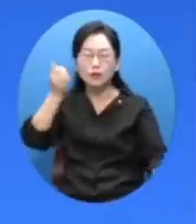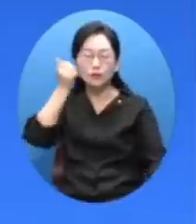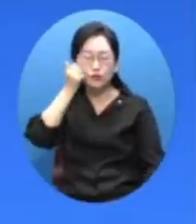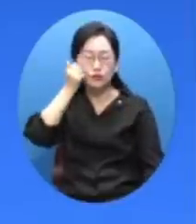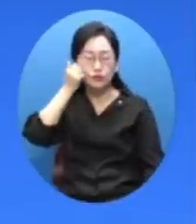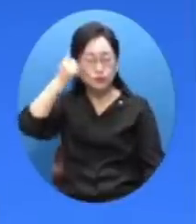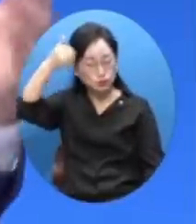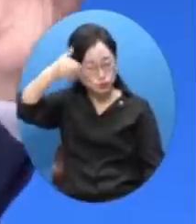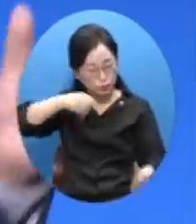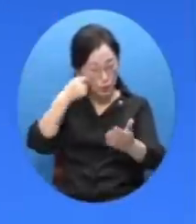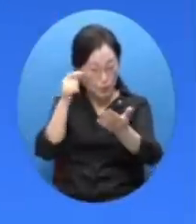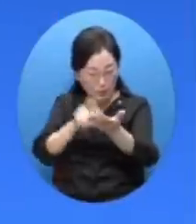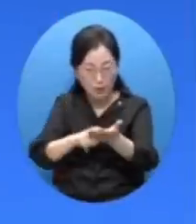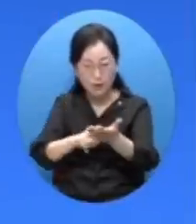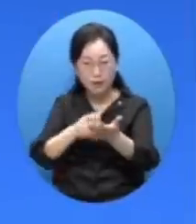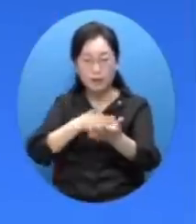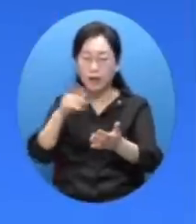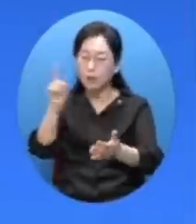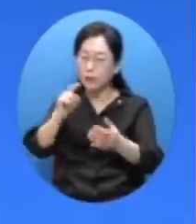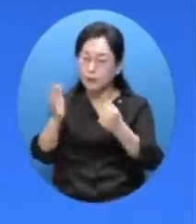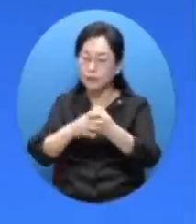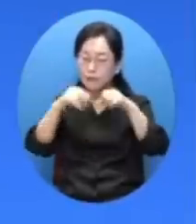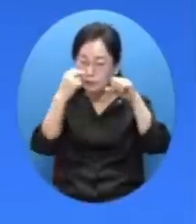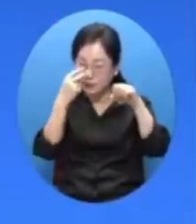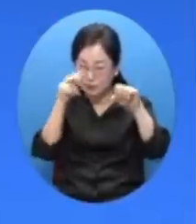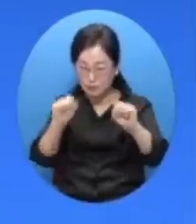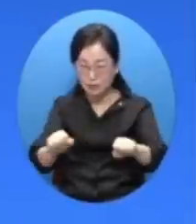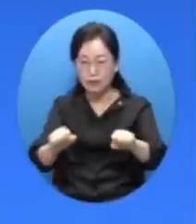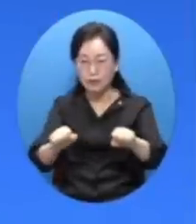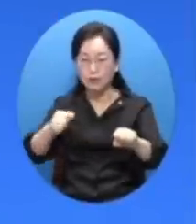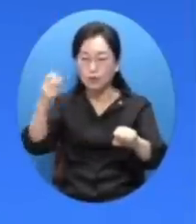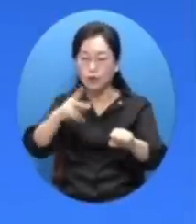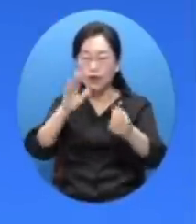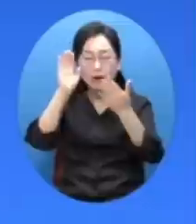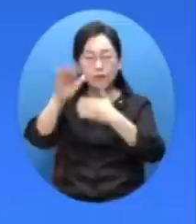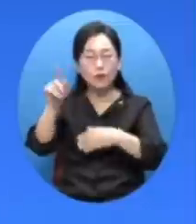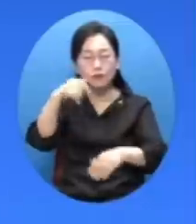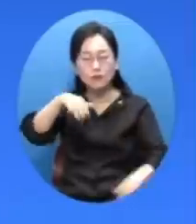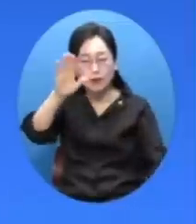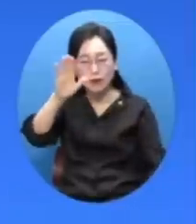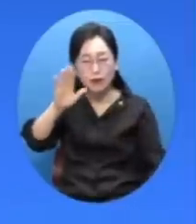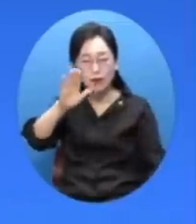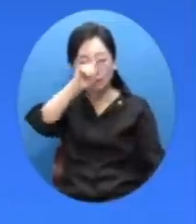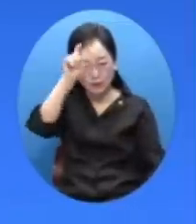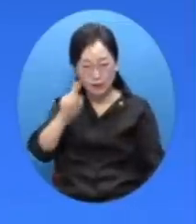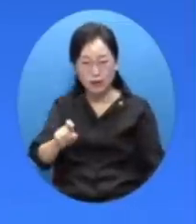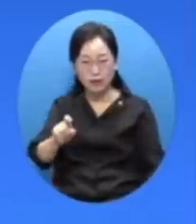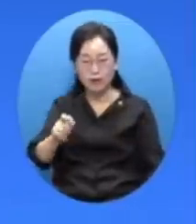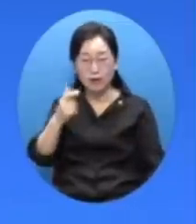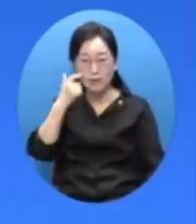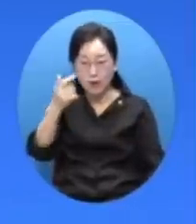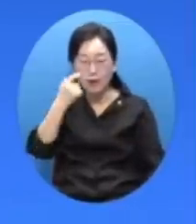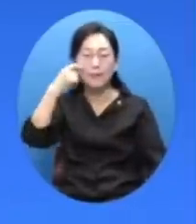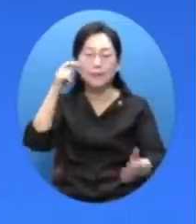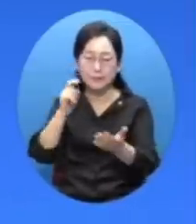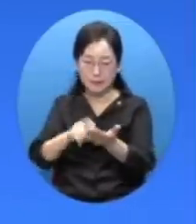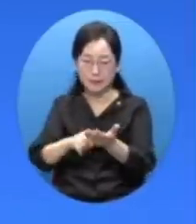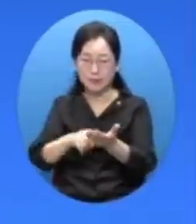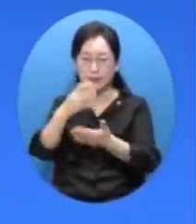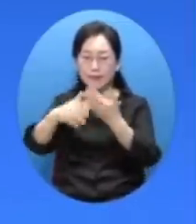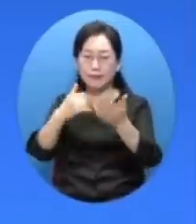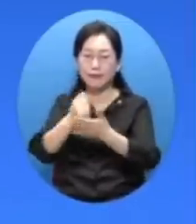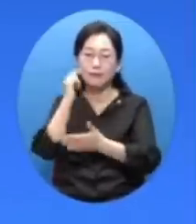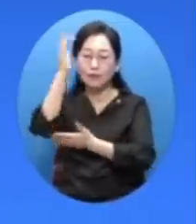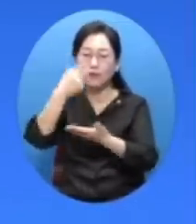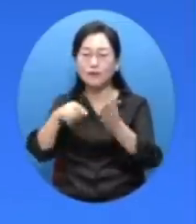발견하고 내가 무엇 때문에 살고 있으며 장차 나는 어디로 갈 것인가를 분명히 찾아서 하나님의 영광에